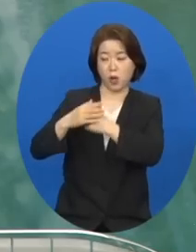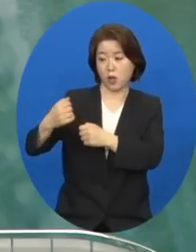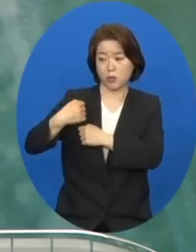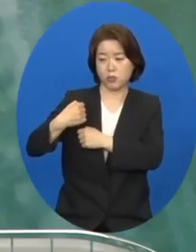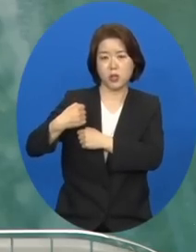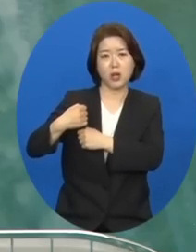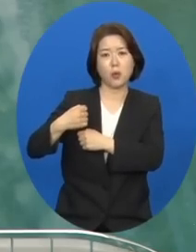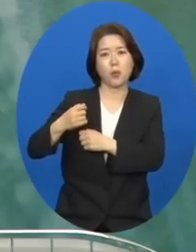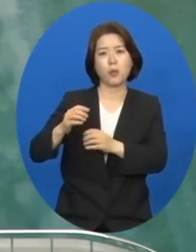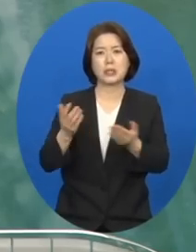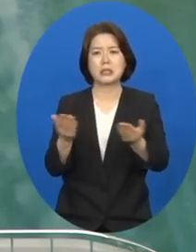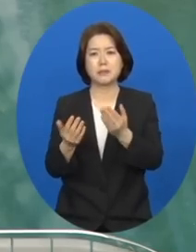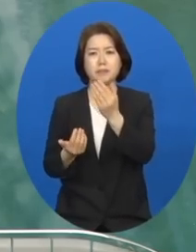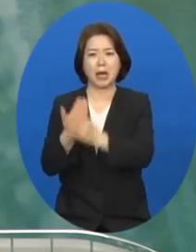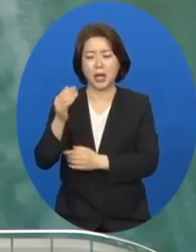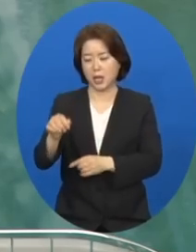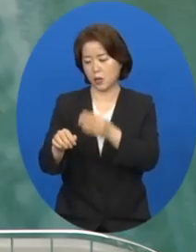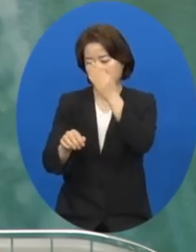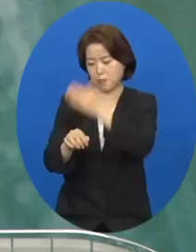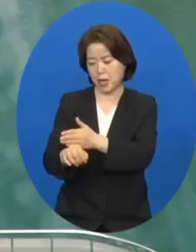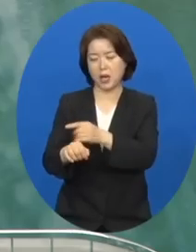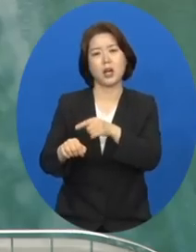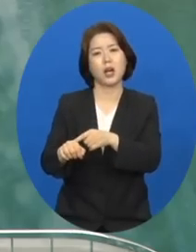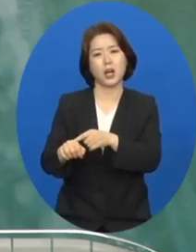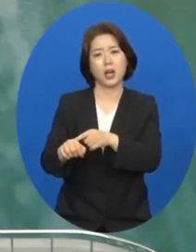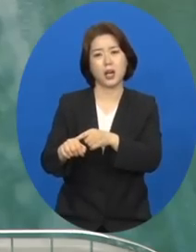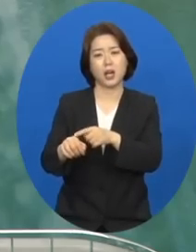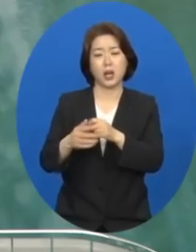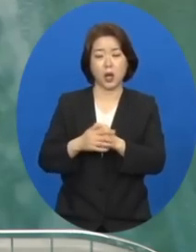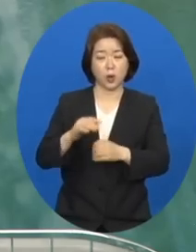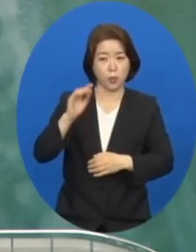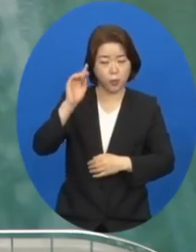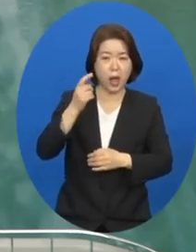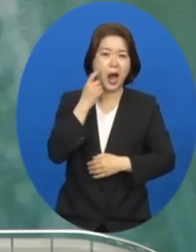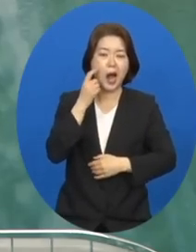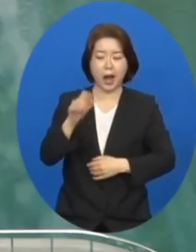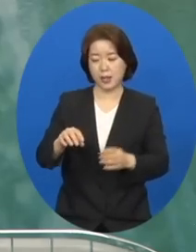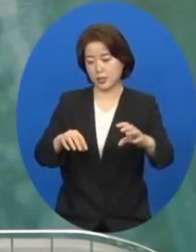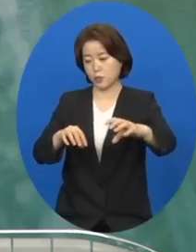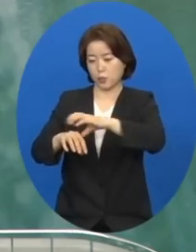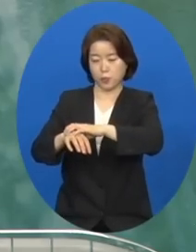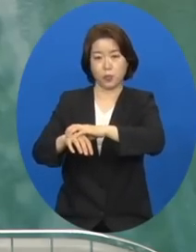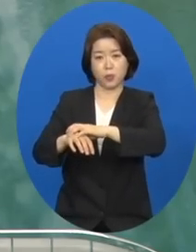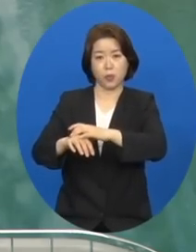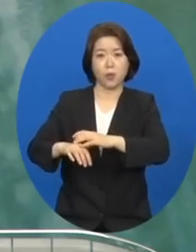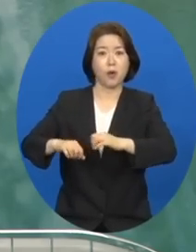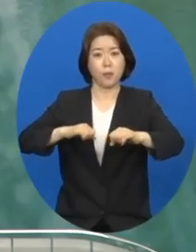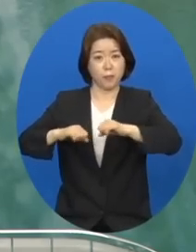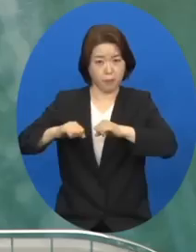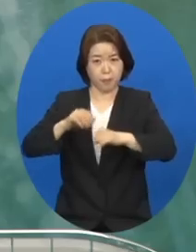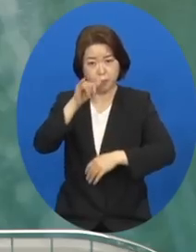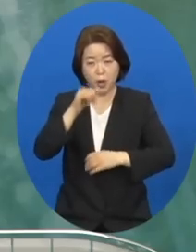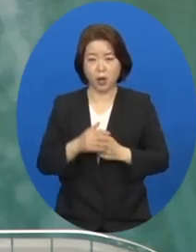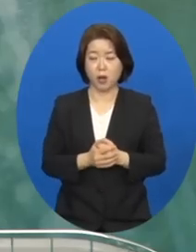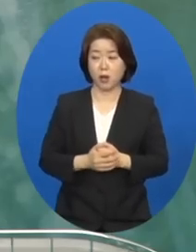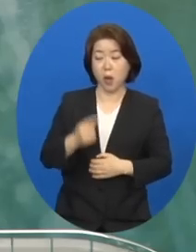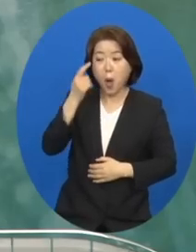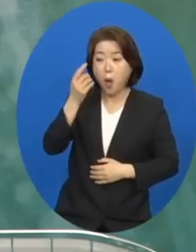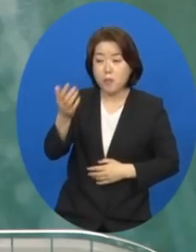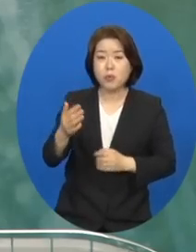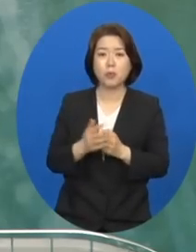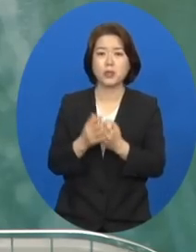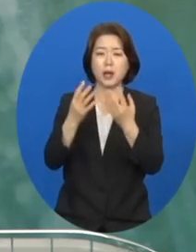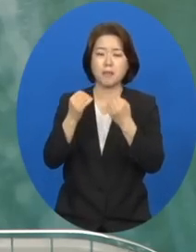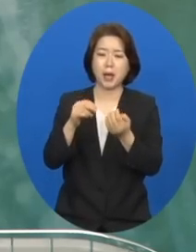이 손이 없어진 거죠 나중에 의족을 하고 다녔는데 아 물어보니까 참 많이